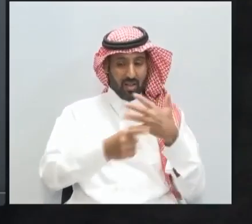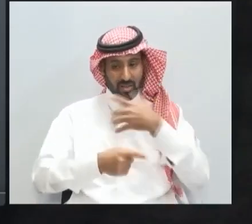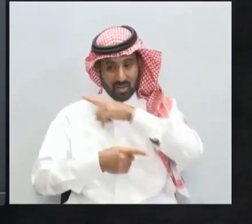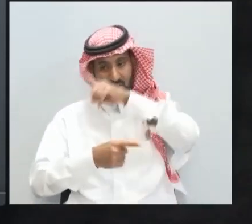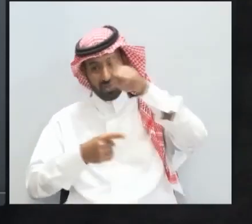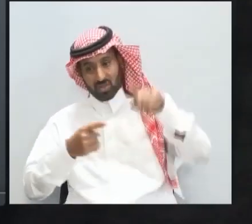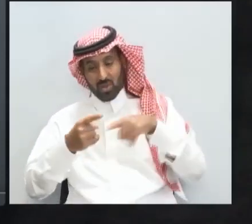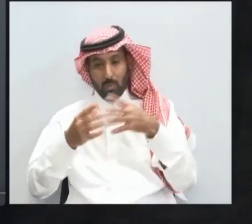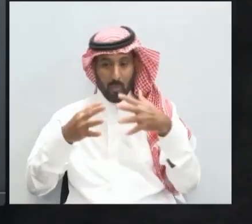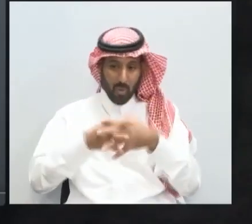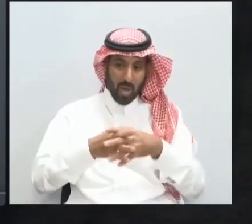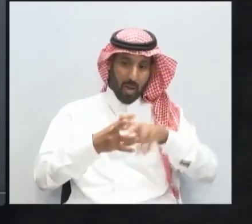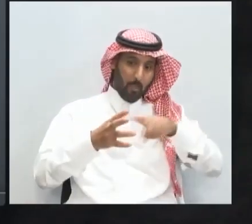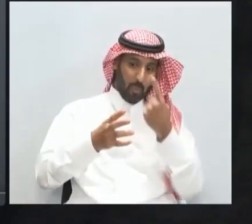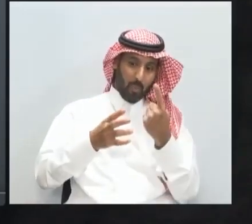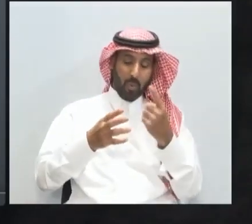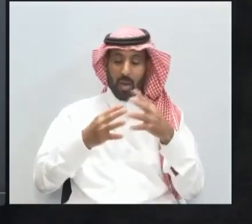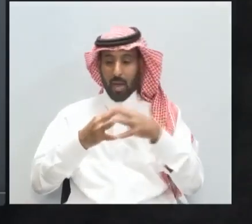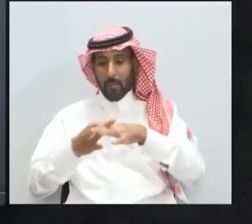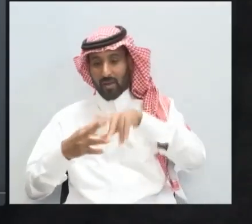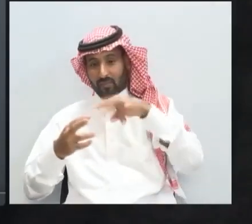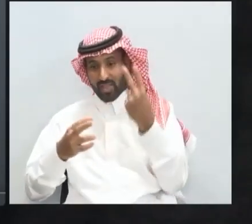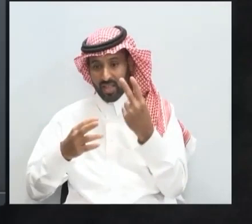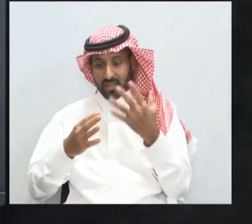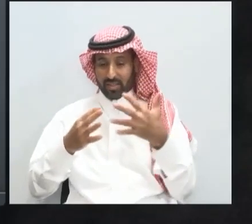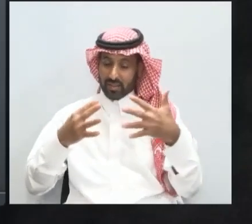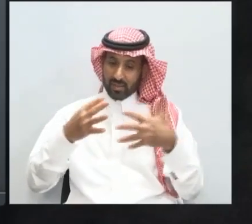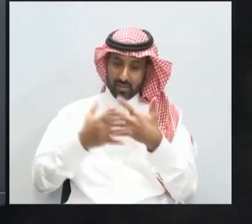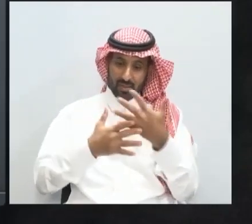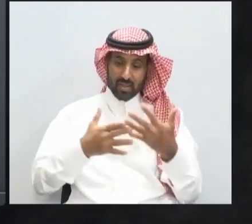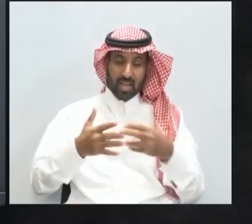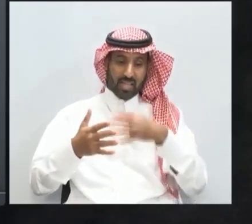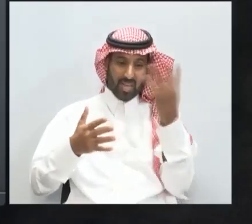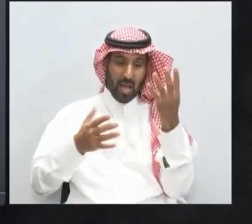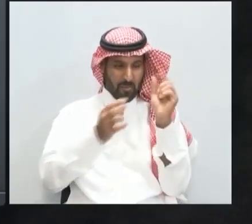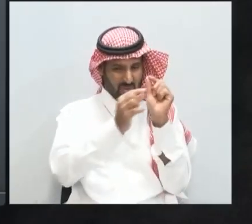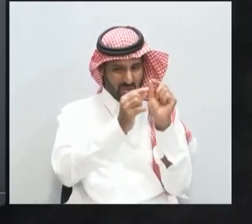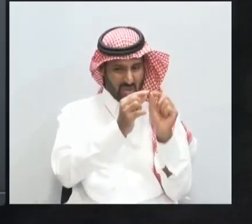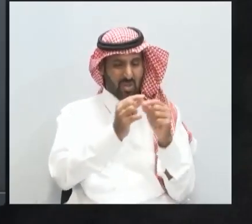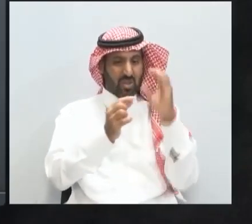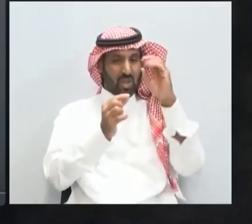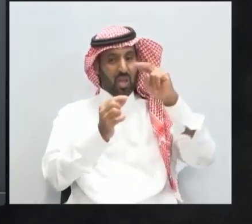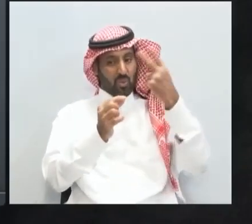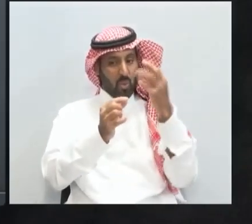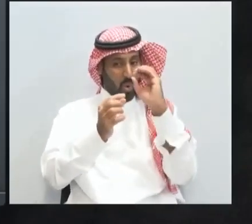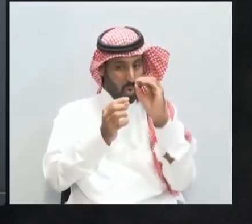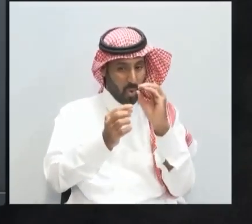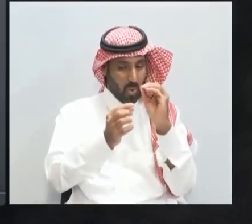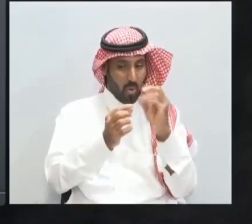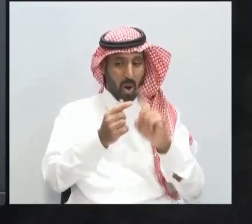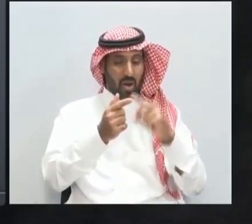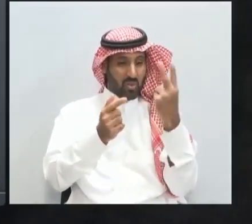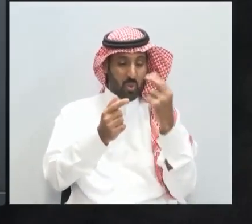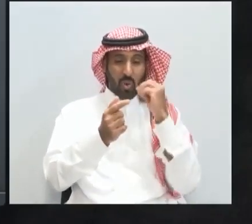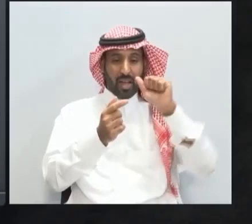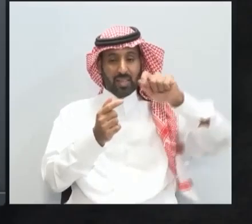المركب مع البيروفيت الاول ومع البيروفيت الثاني اذا سوف يكون لدينا اربع جزيئات من ثاني اكسيد الكربون سوف يكون لدي جزيئين